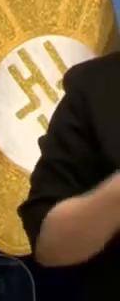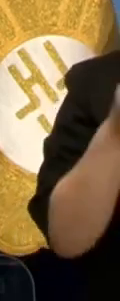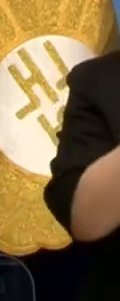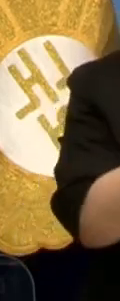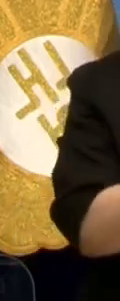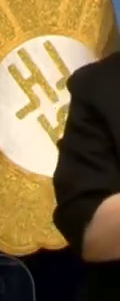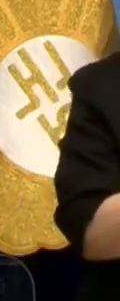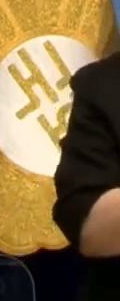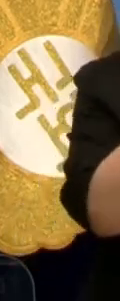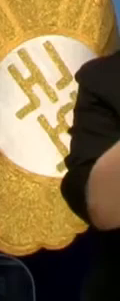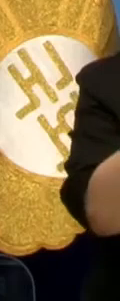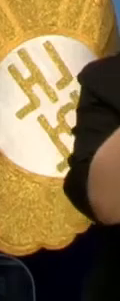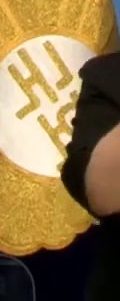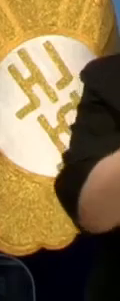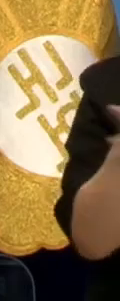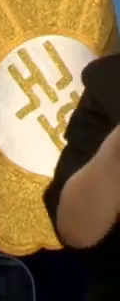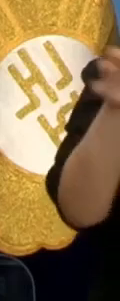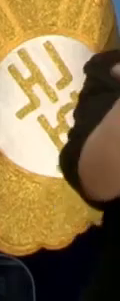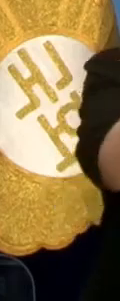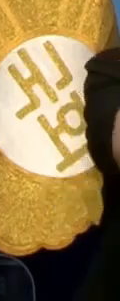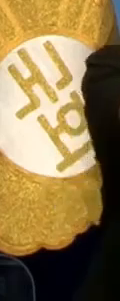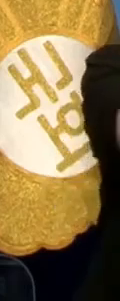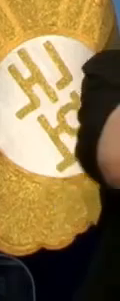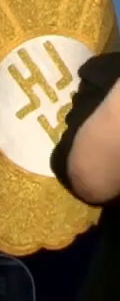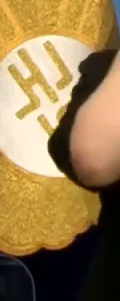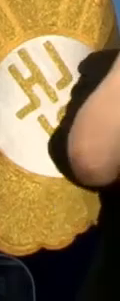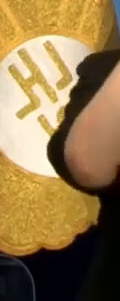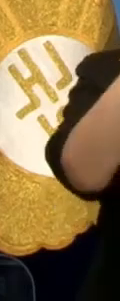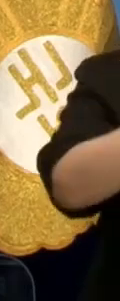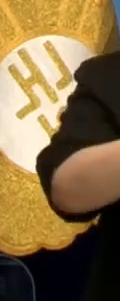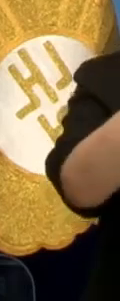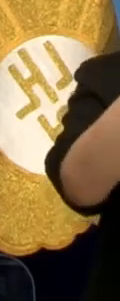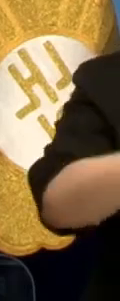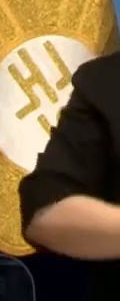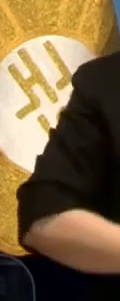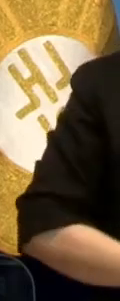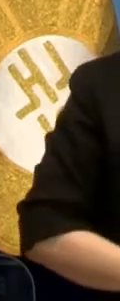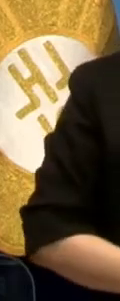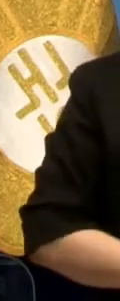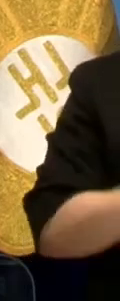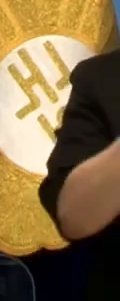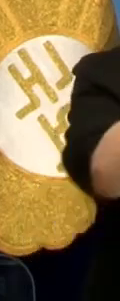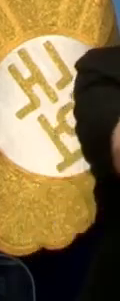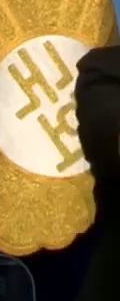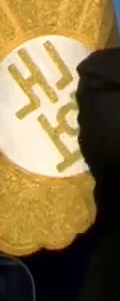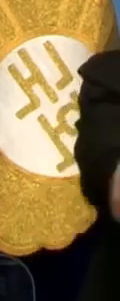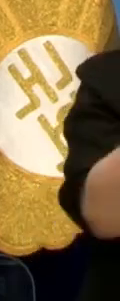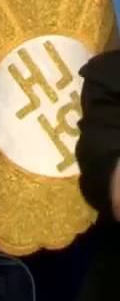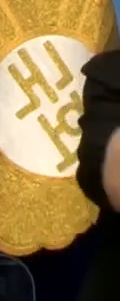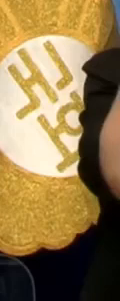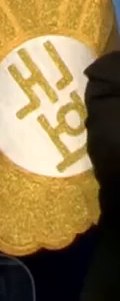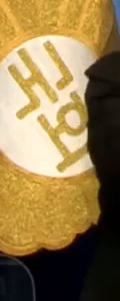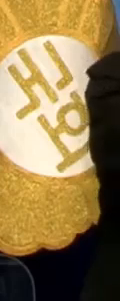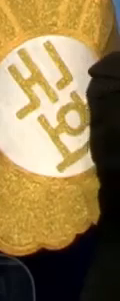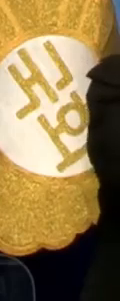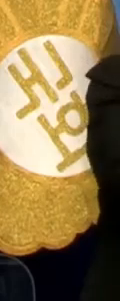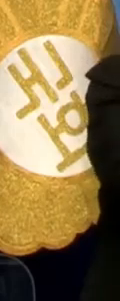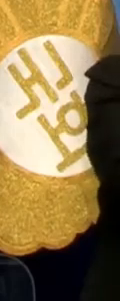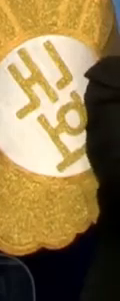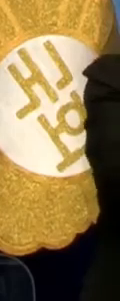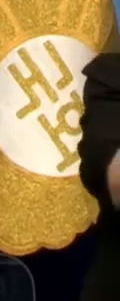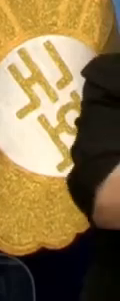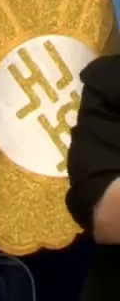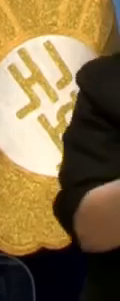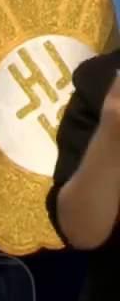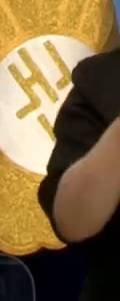돈은 남아돌지만 투자할 곳을 찾기 어렵습니다. 국가 재정을 공급에 집중하면